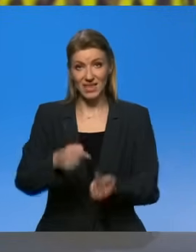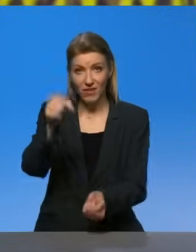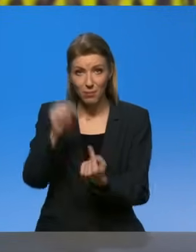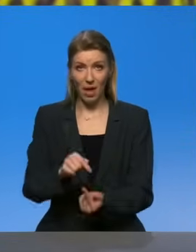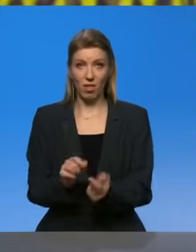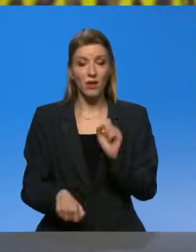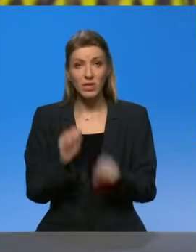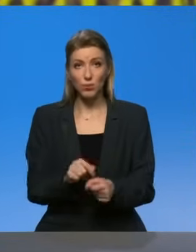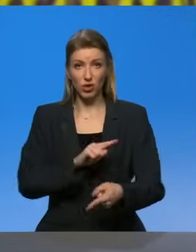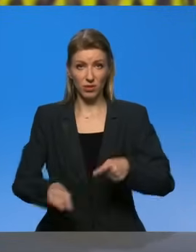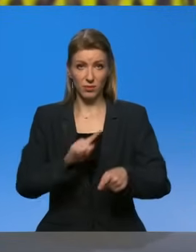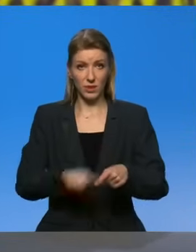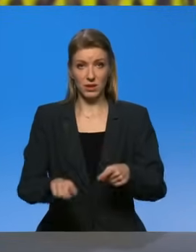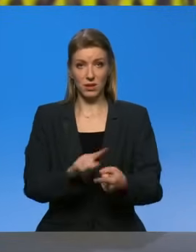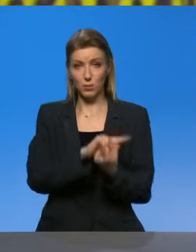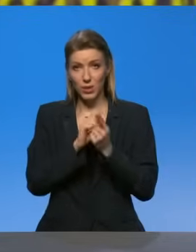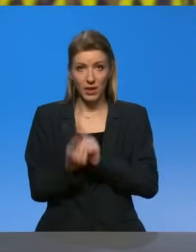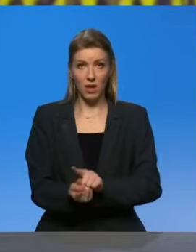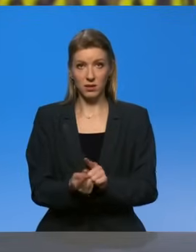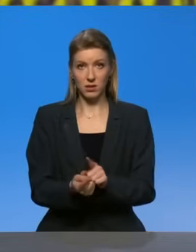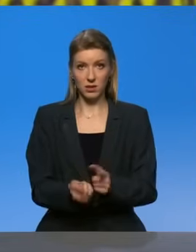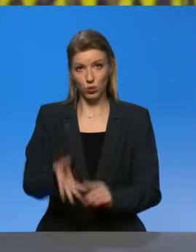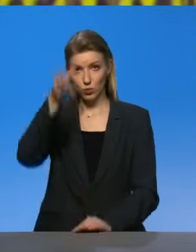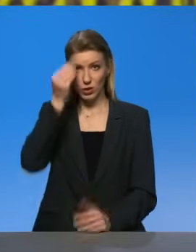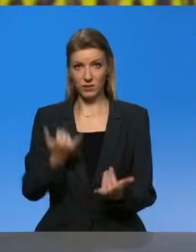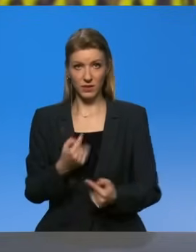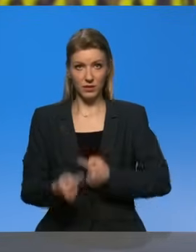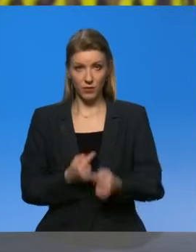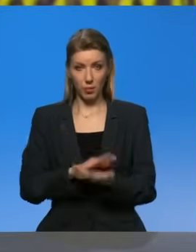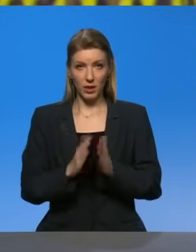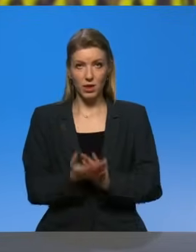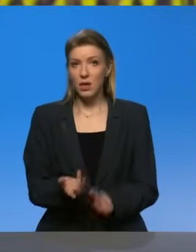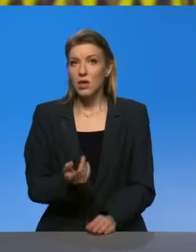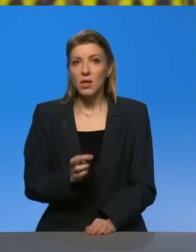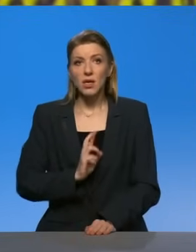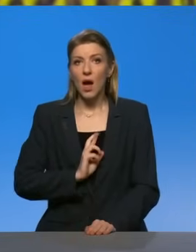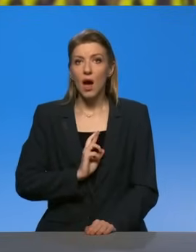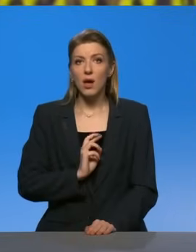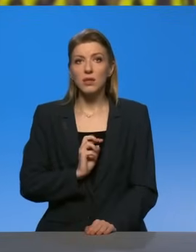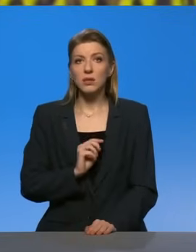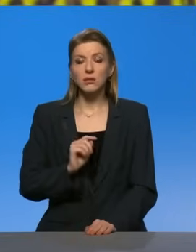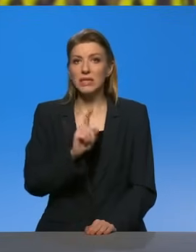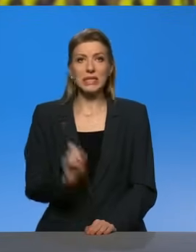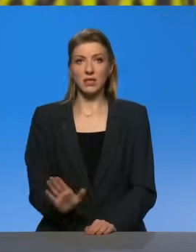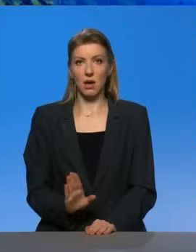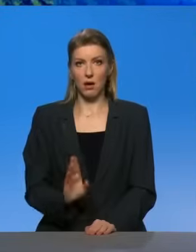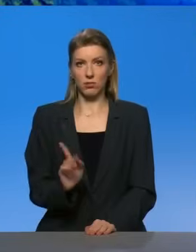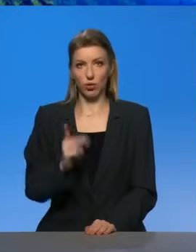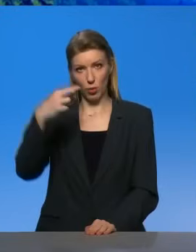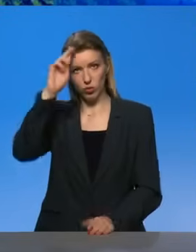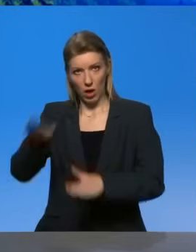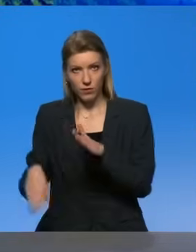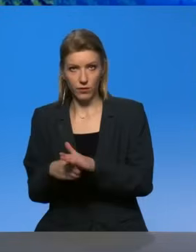И мгновенно реагировать. Я не сторонник того, чтобы сейчас это все переводить в государственное и так дальше, потому что все равно